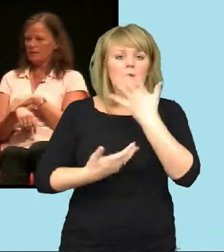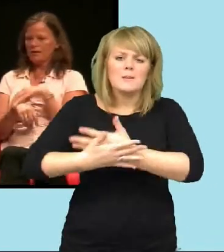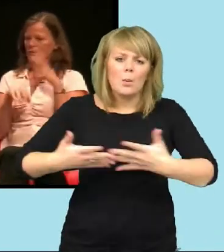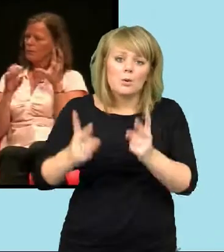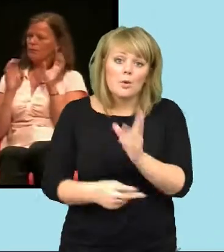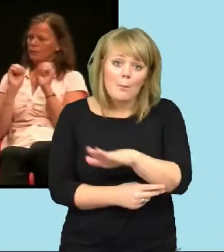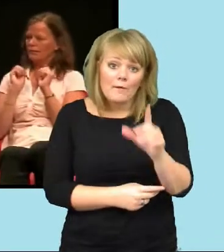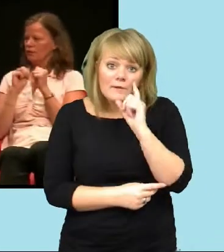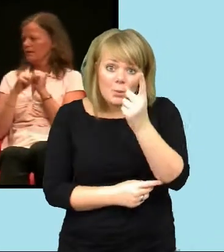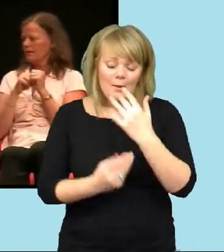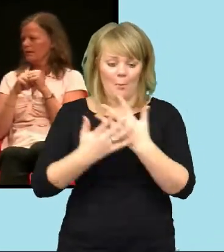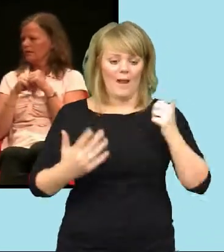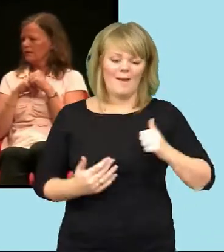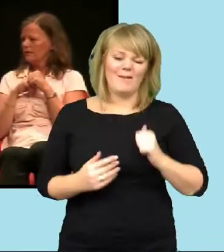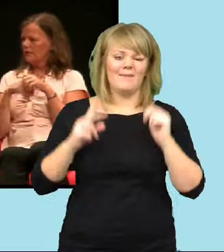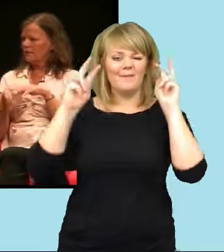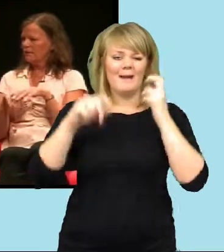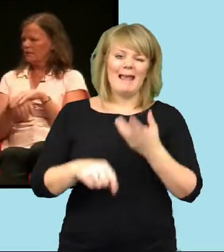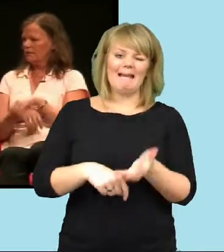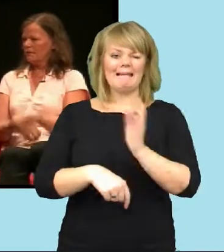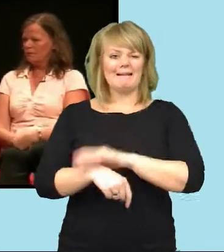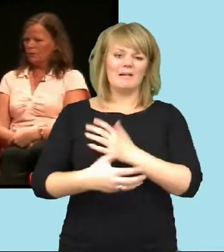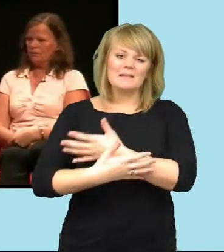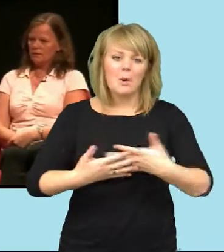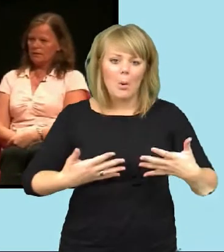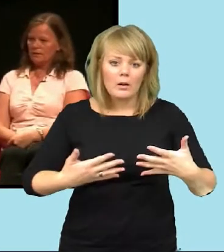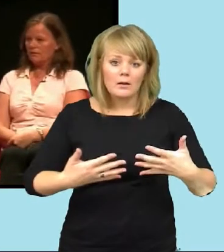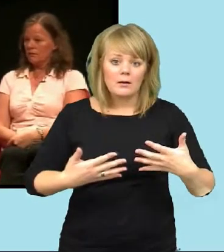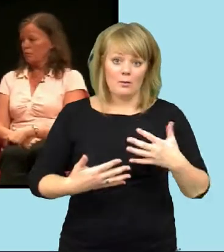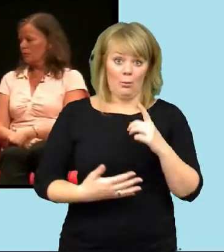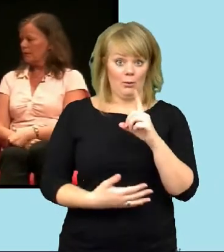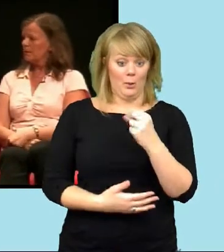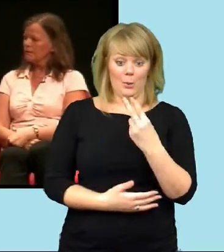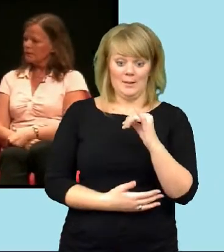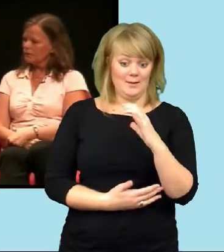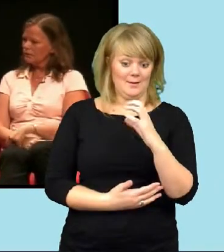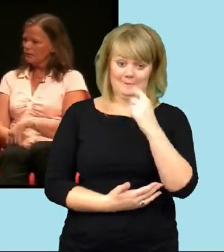kallas expertspråk som man kommunicerar med. Som då inte Louise alls förstår